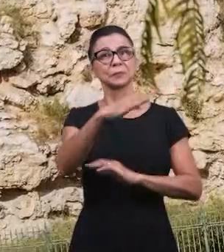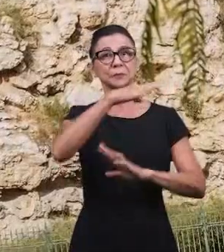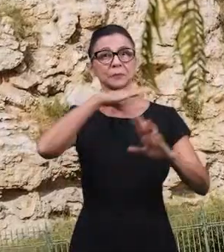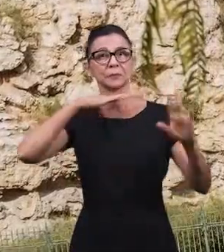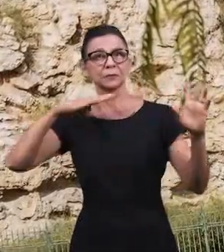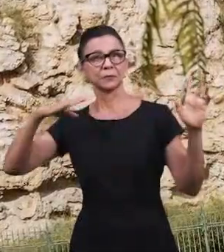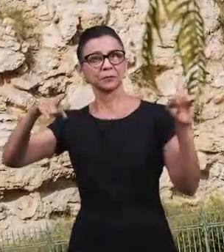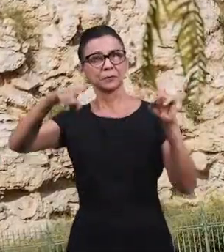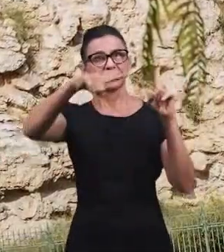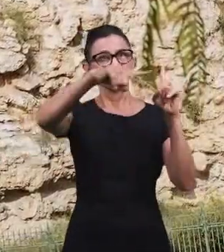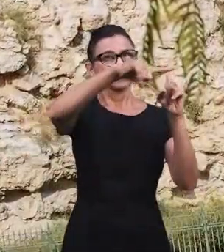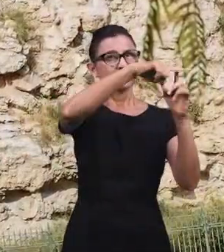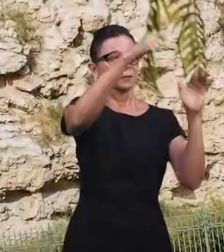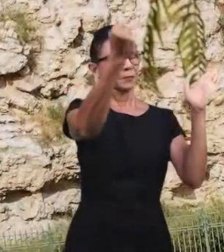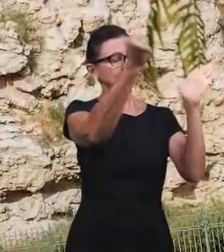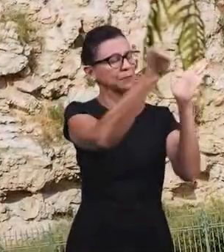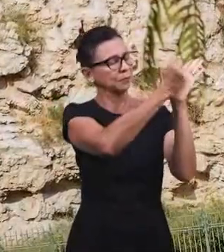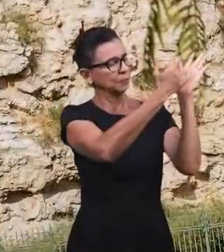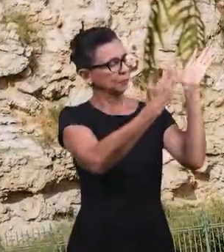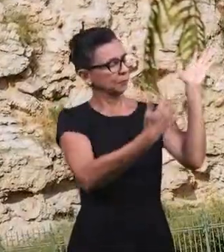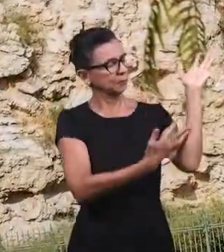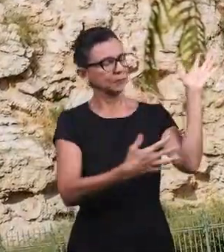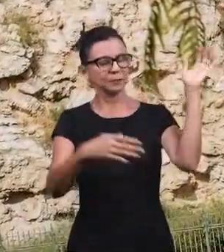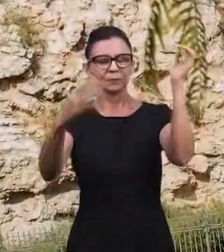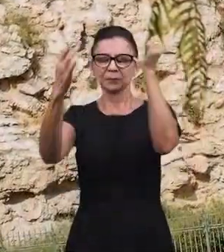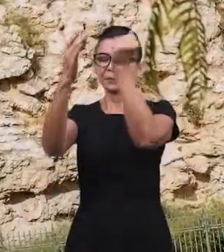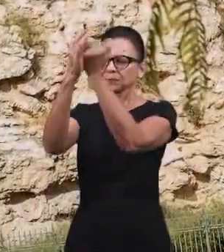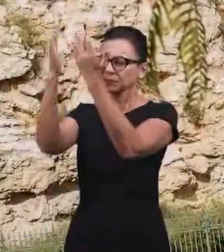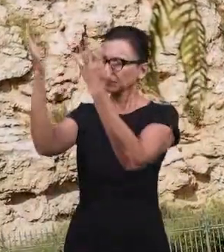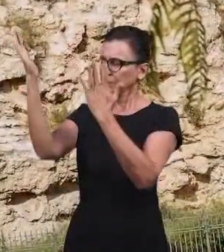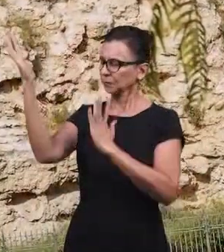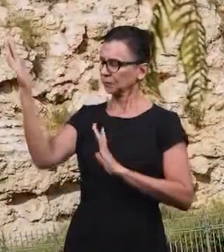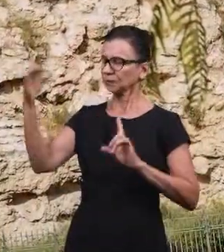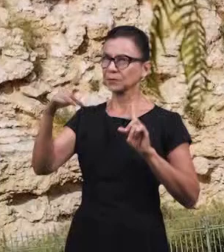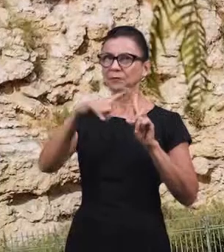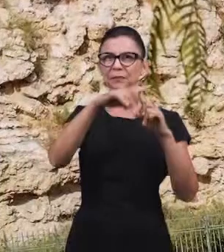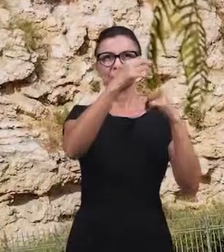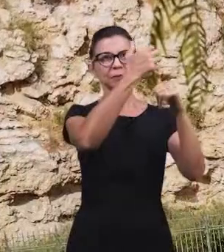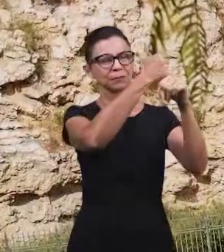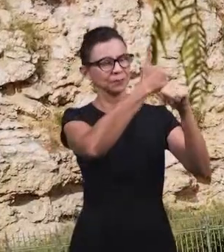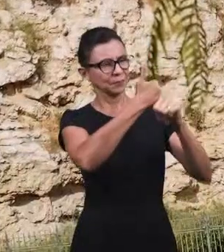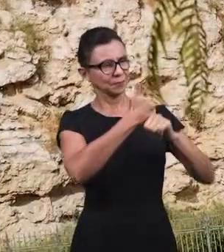умирая свою сань и своей кровью, искупил нас.